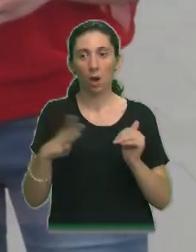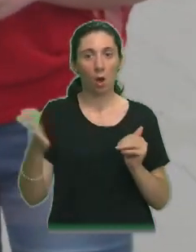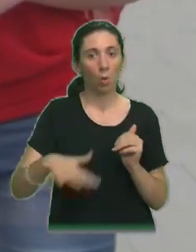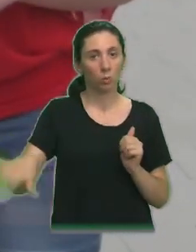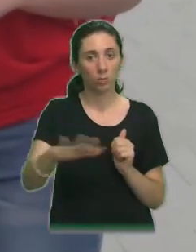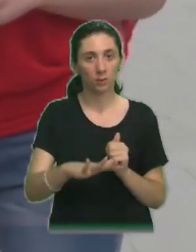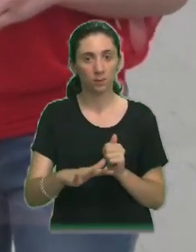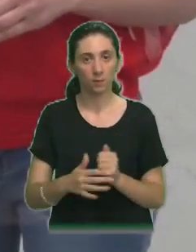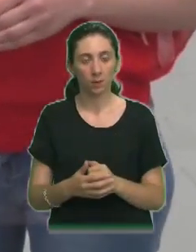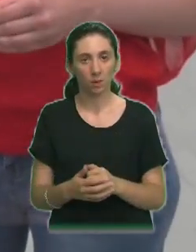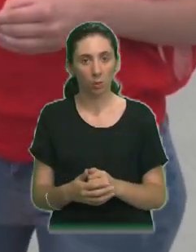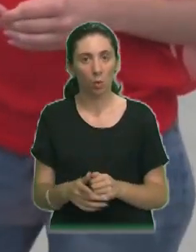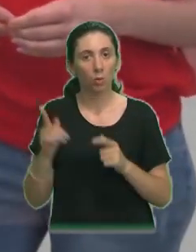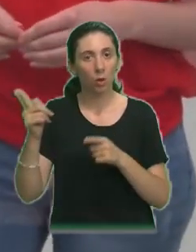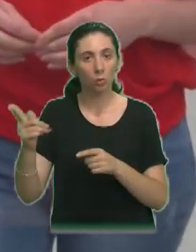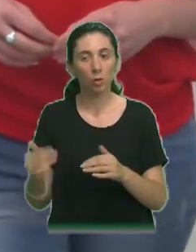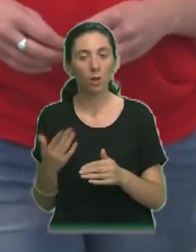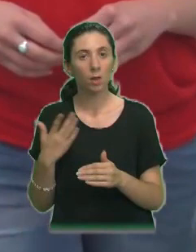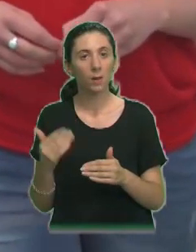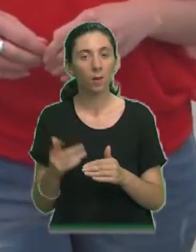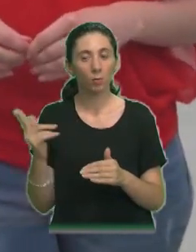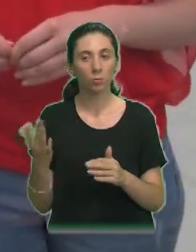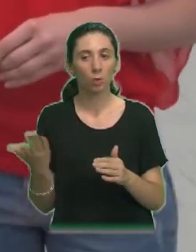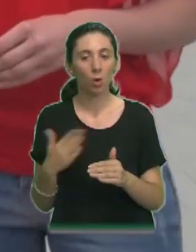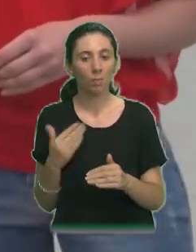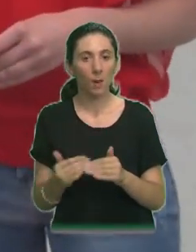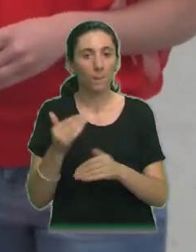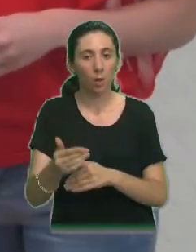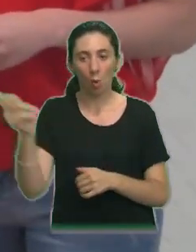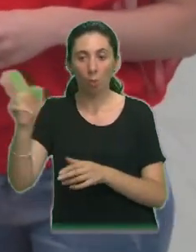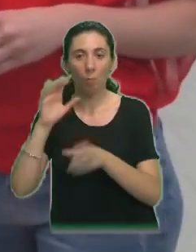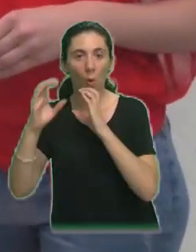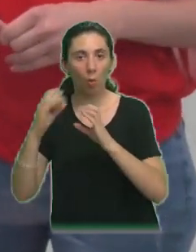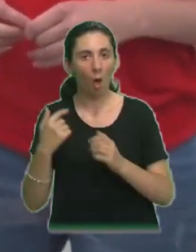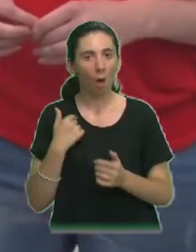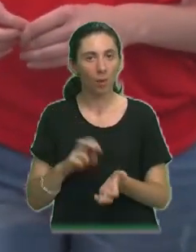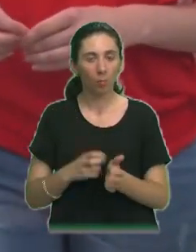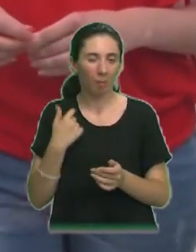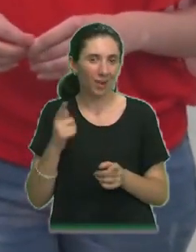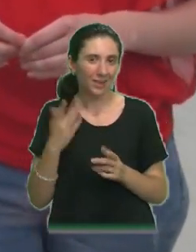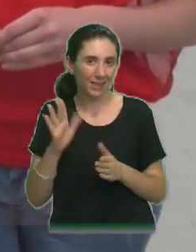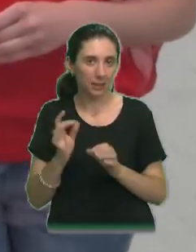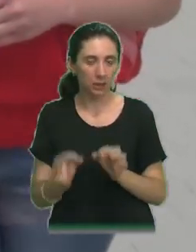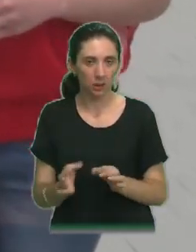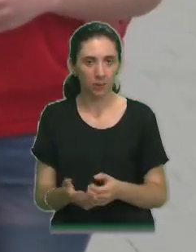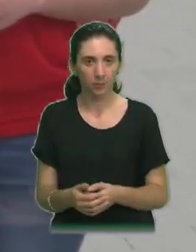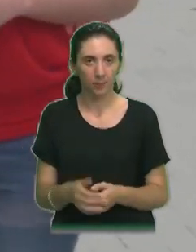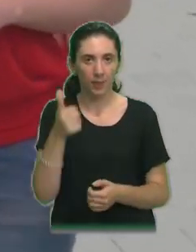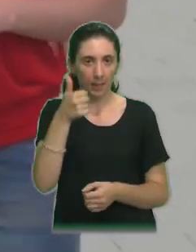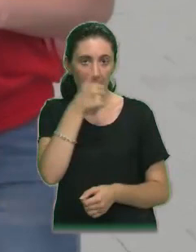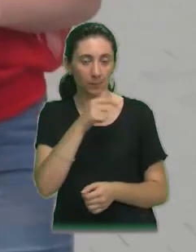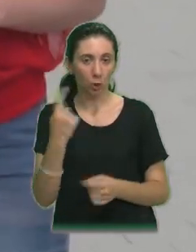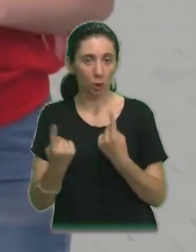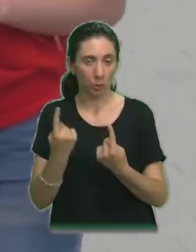ništa ne čujem. A onda sam jednaka kao i svi ostali. Onda sam u principu su onda oni preznaci, jer oni